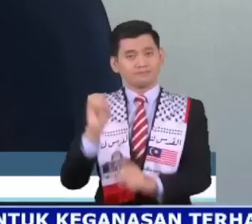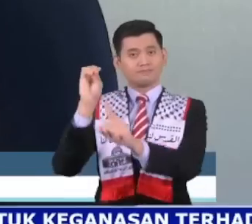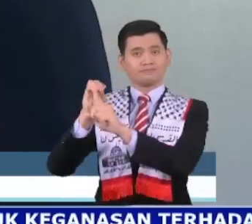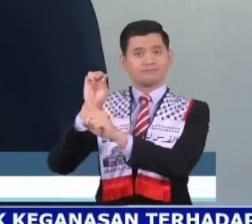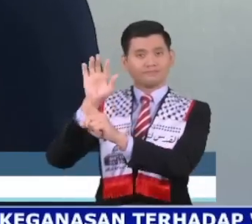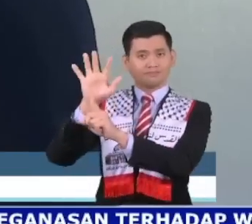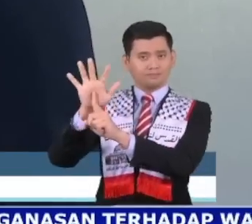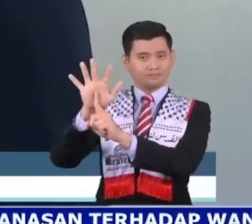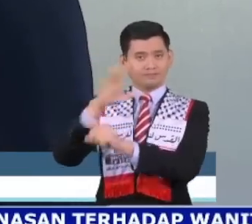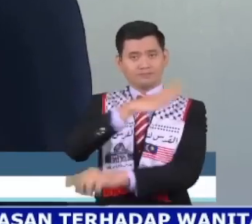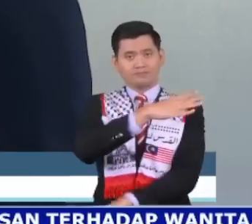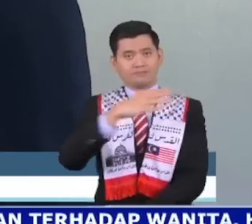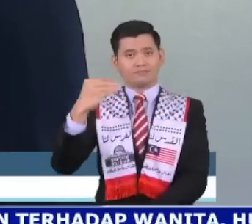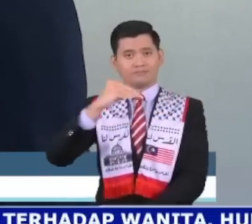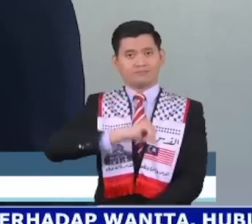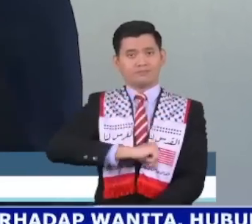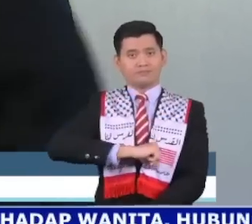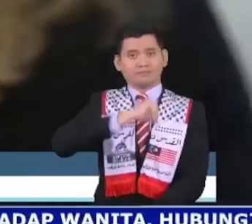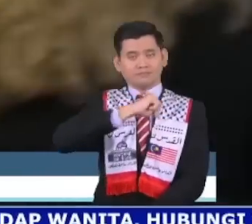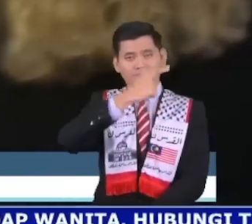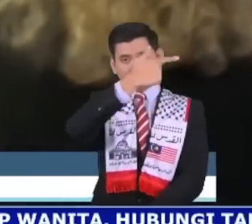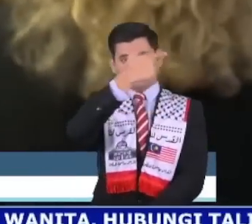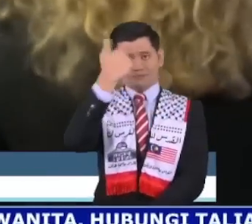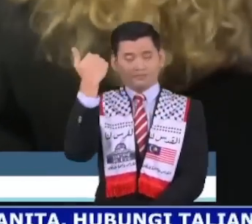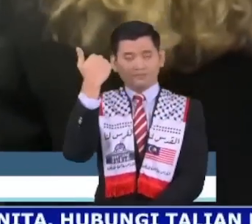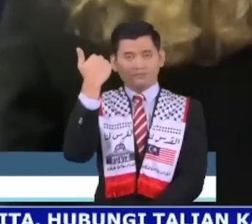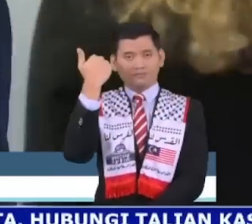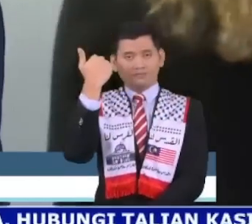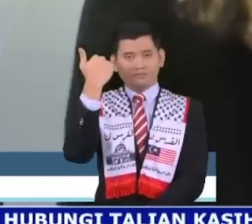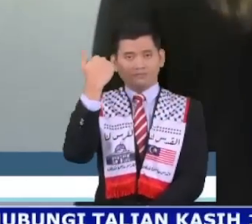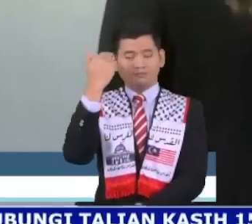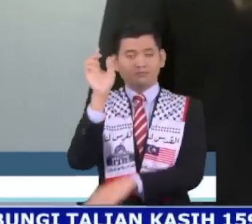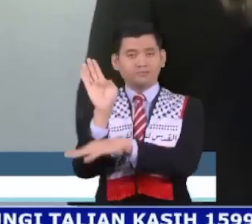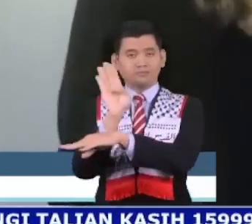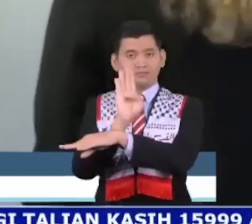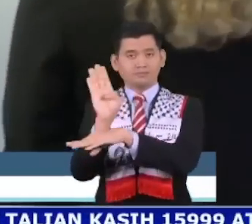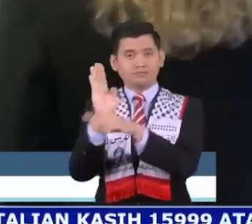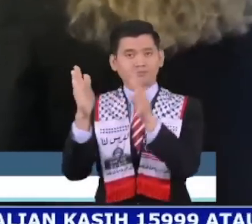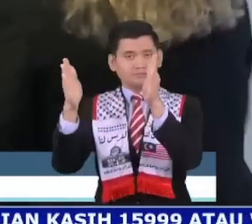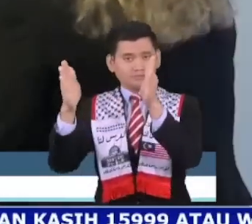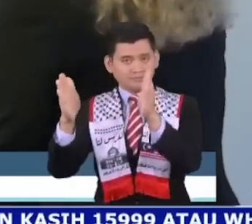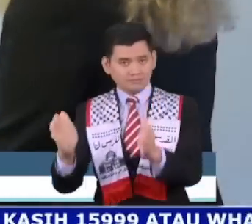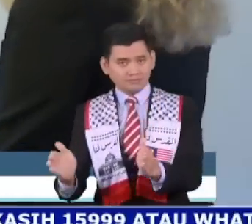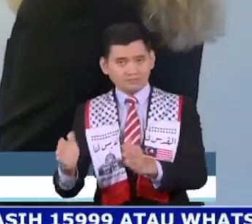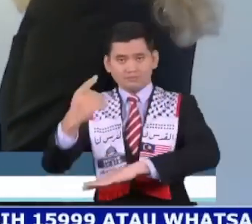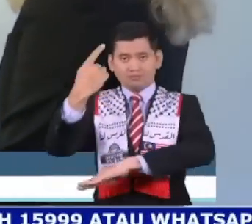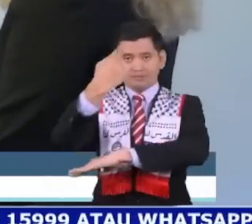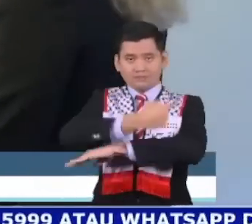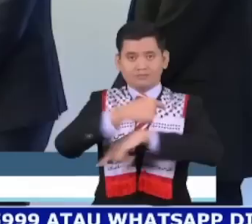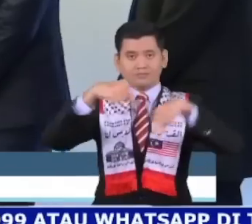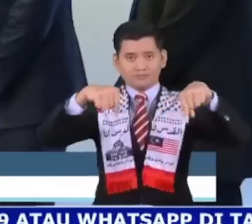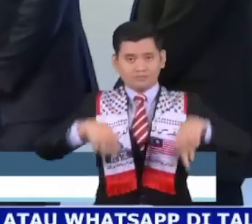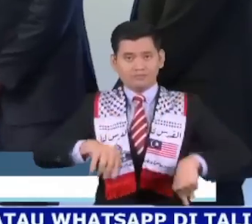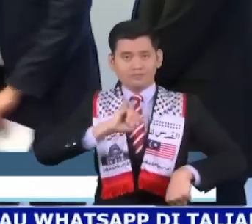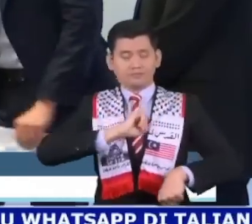terkesan dan bangga kerana sambutan daripada pengusaha-pengusaha. Dan hari ini saya